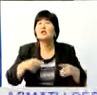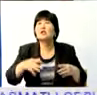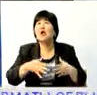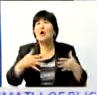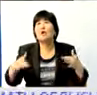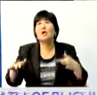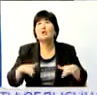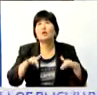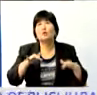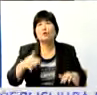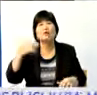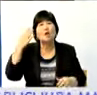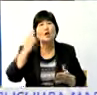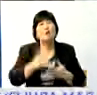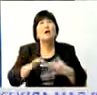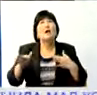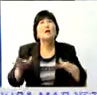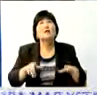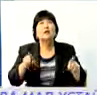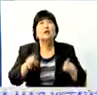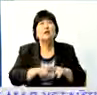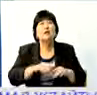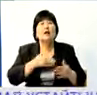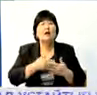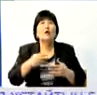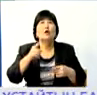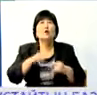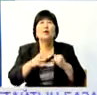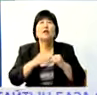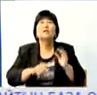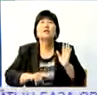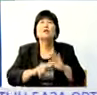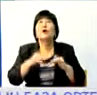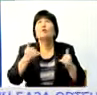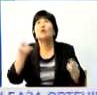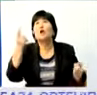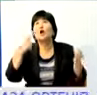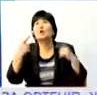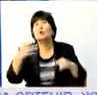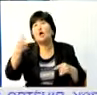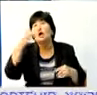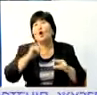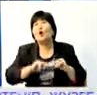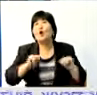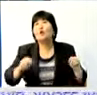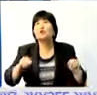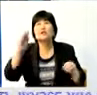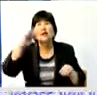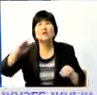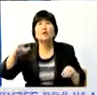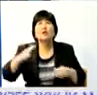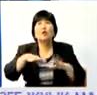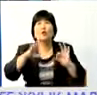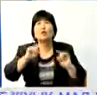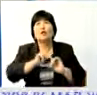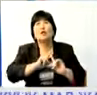шара өткізуді мақсат етіпті. Шаралар легін қайраткердің туған жерінен бастады. Мына туындылар академия ұстаздары мен шәкірттерінің қолынан